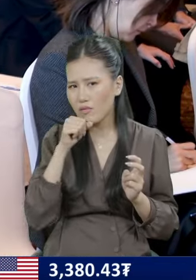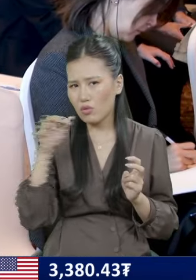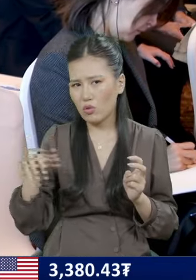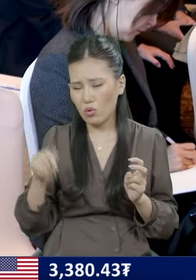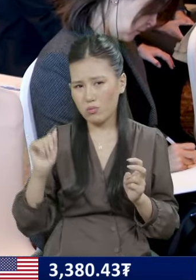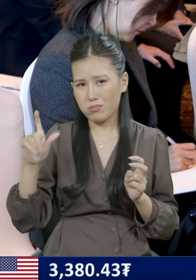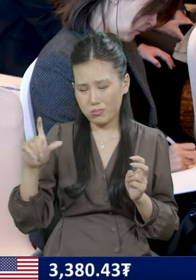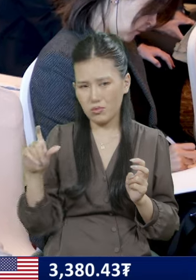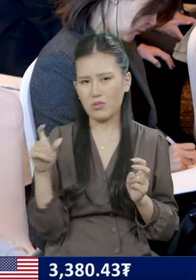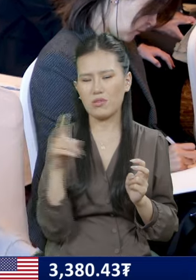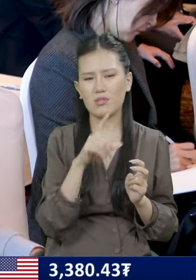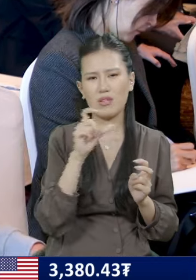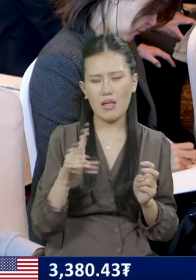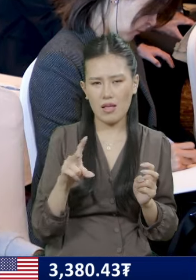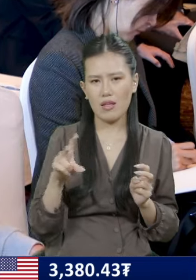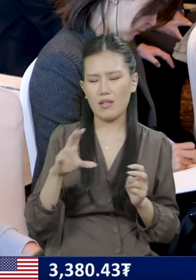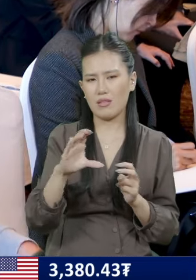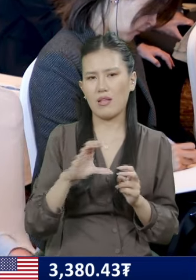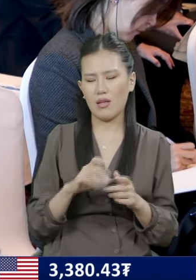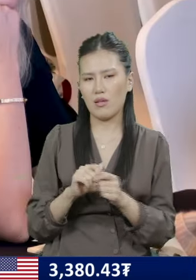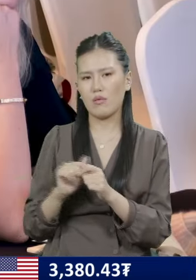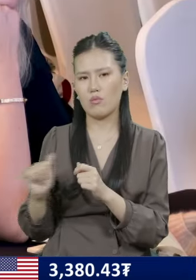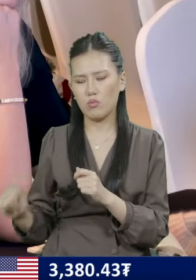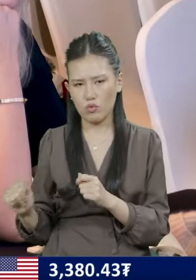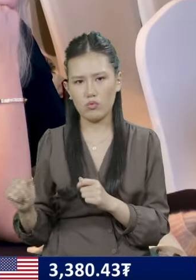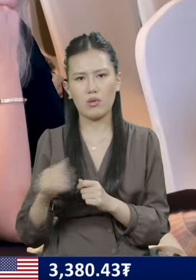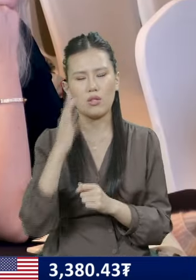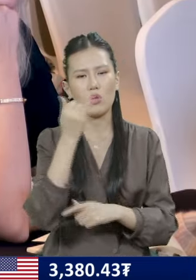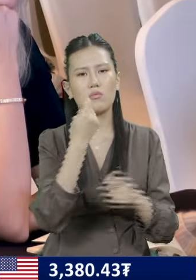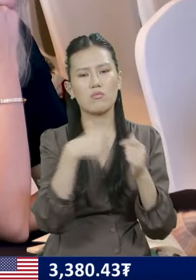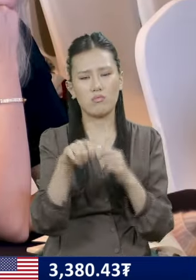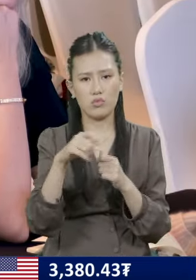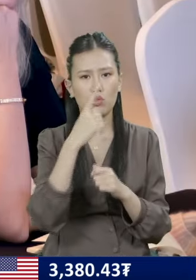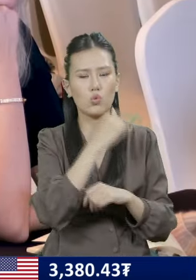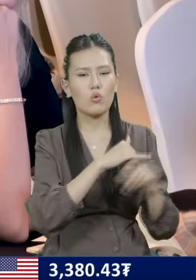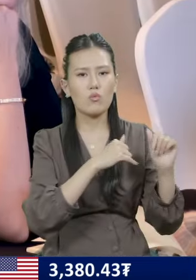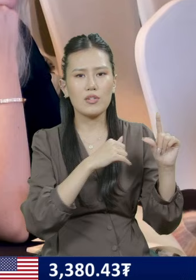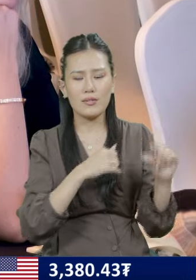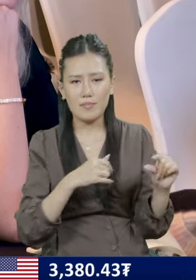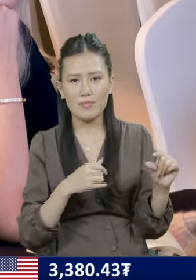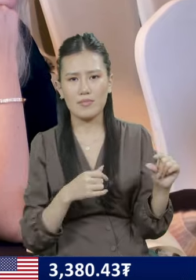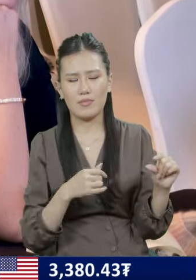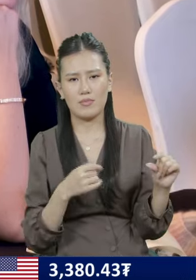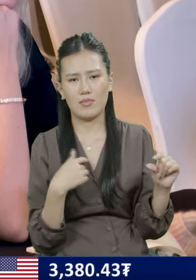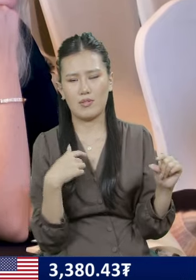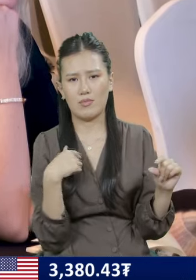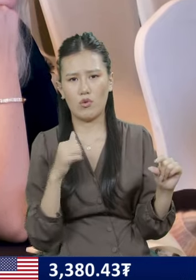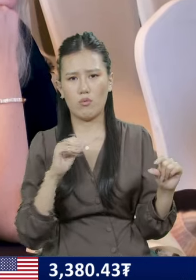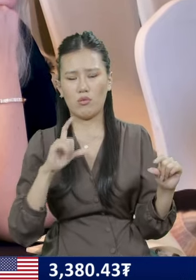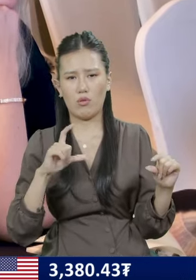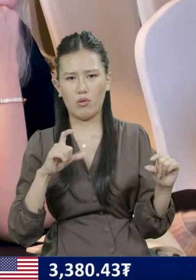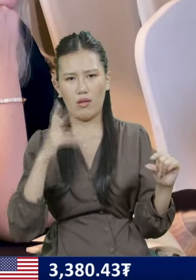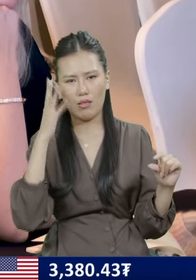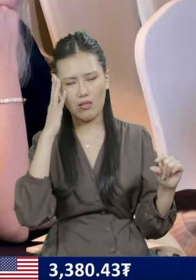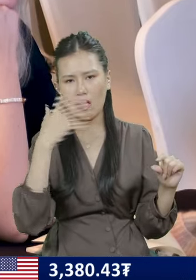үнээр гадны зах зээл рүү нэвтрүүлэхээс өөр аргагүй төрдөг. Энэ байдал нь хятадын өртөг багтаа зах зээлтийн өрсөлдөх чадварыг сулруулахад хүргэдэг гэсэн дүгнэлтийг Европын